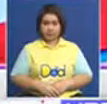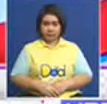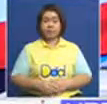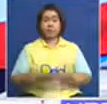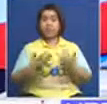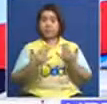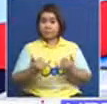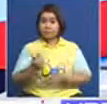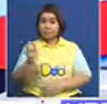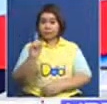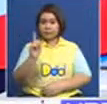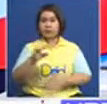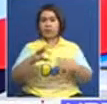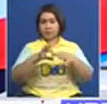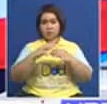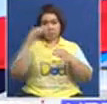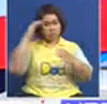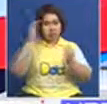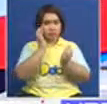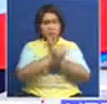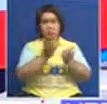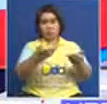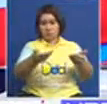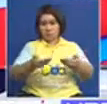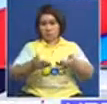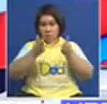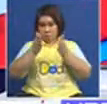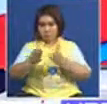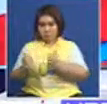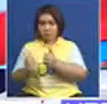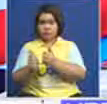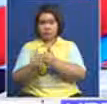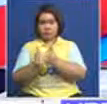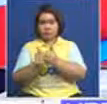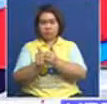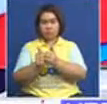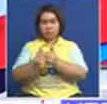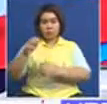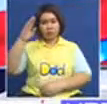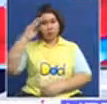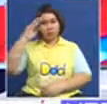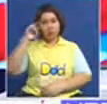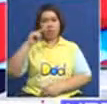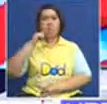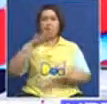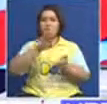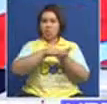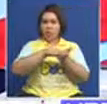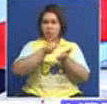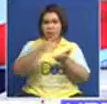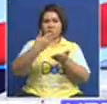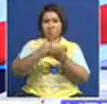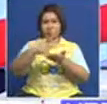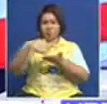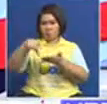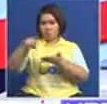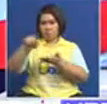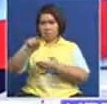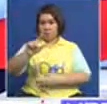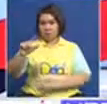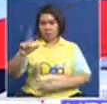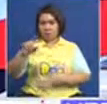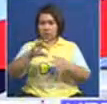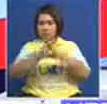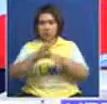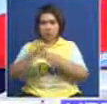มีความเป็นไปได้นะคะว่าทางตำรวจจะมีการเชิญคนใกล้ชิดนายทหารยศพันเอกเข้าให้ข้อมูลว่ามีการโอนเงิน20ล้านบาทเพื่อที่จะหาความเ